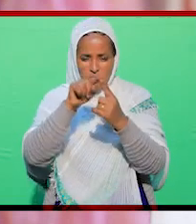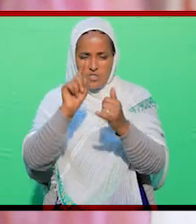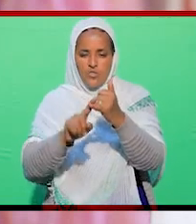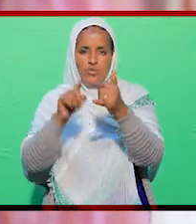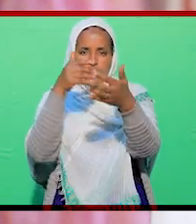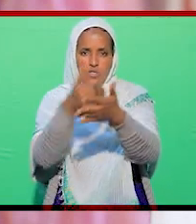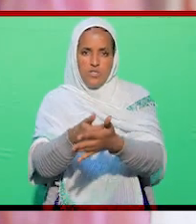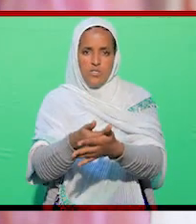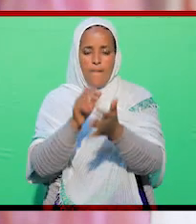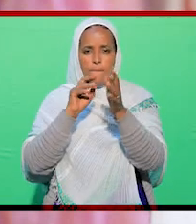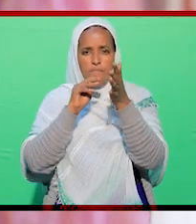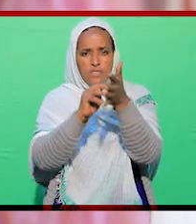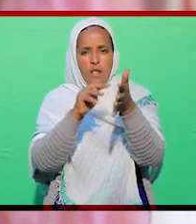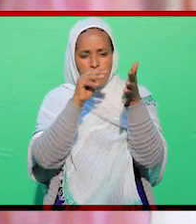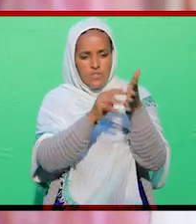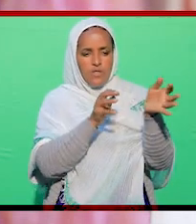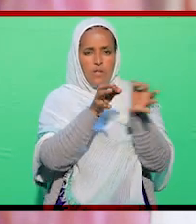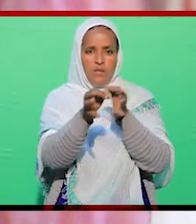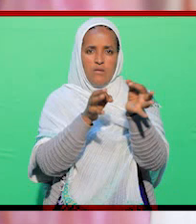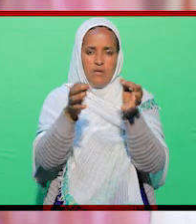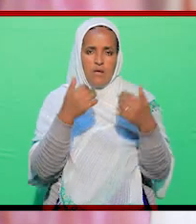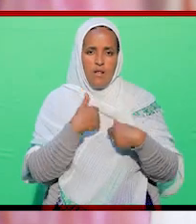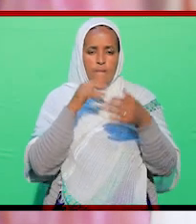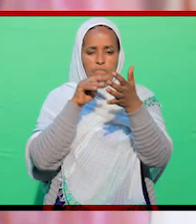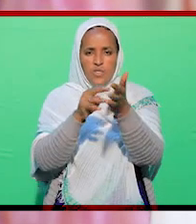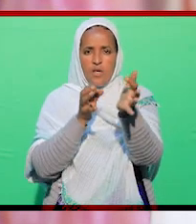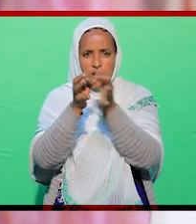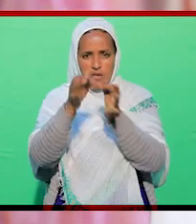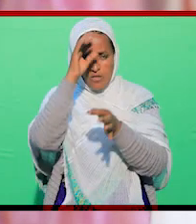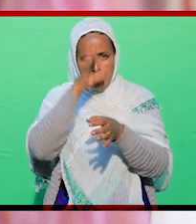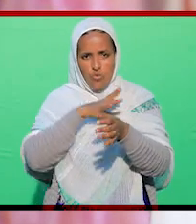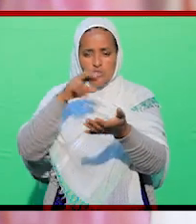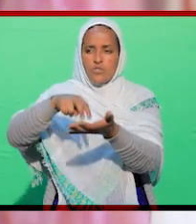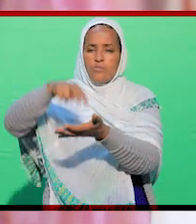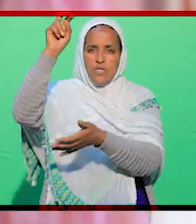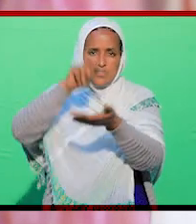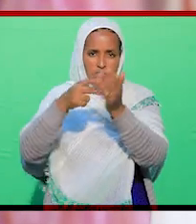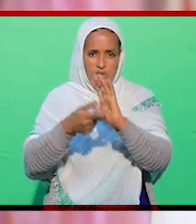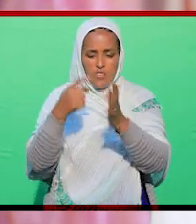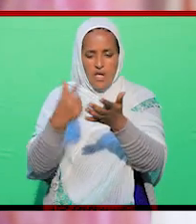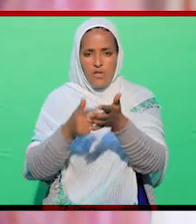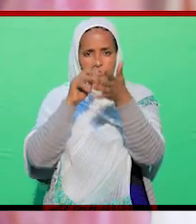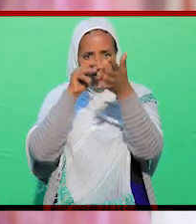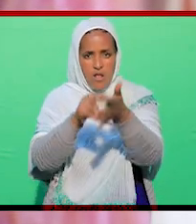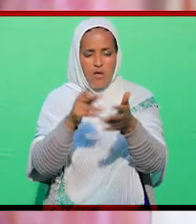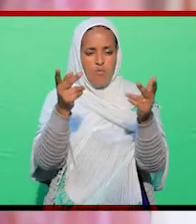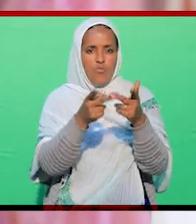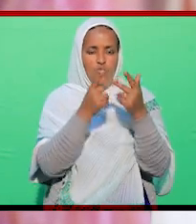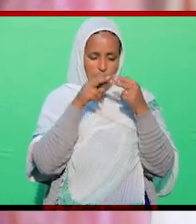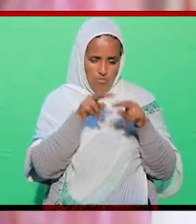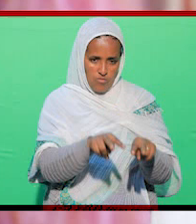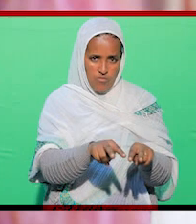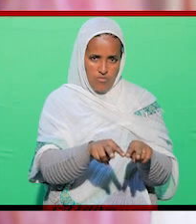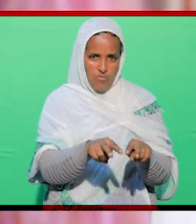መቃብያን ምዕራፍ 8 ቁጥር 1 እስከ ፍጻሜው፣ እንዲያውም በምሳሌ ነው የሚያስረዳው እሱ። በምሳሌ የሰዎችን መነሳት ማለት